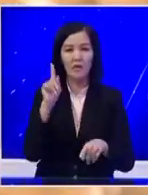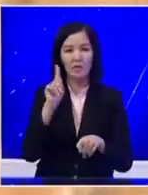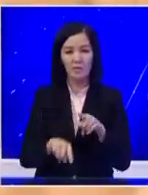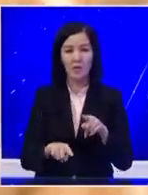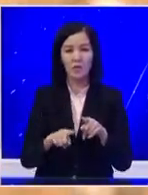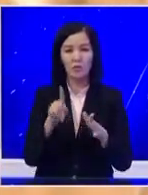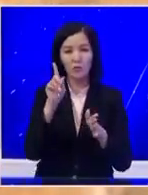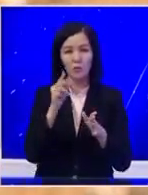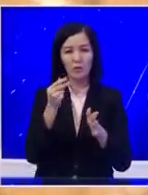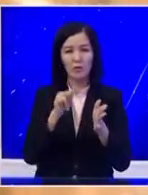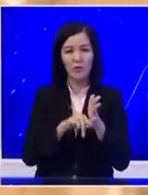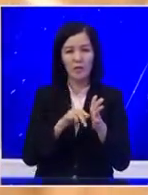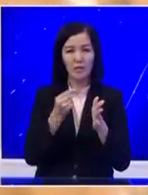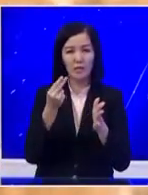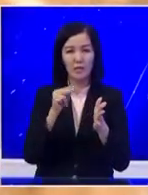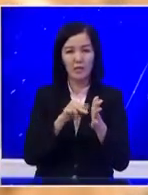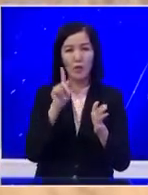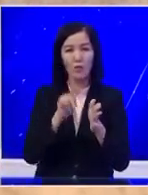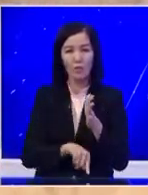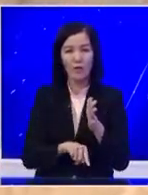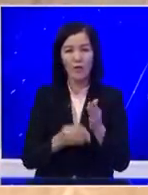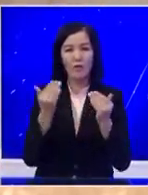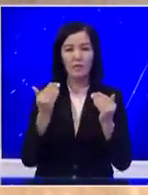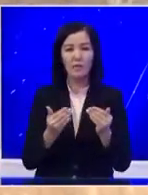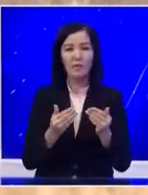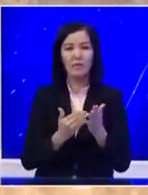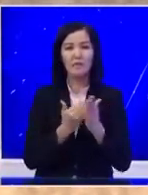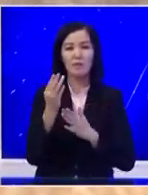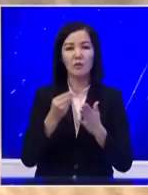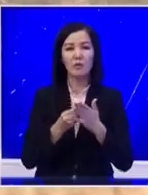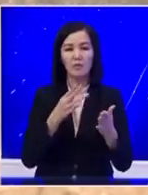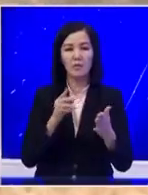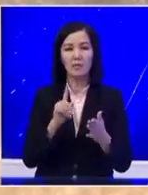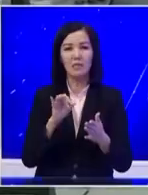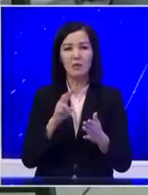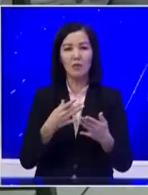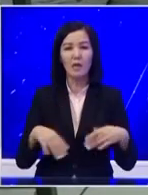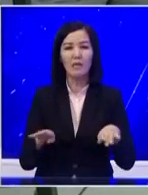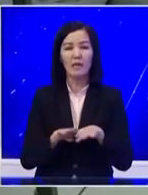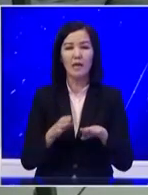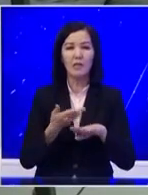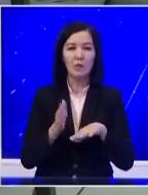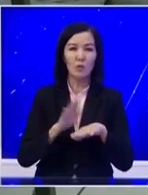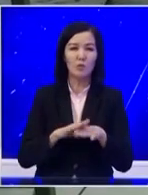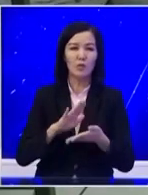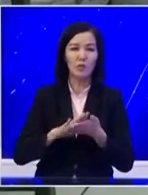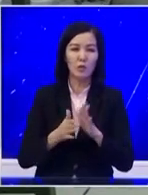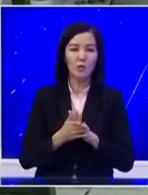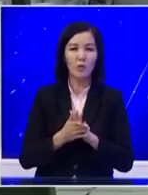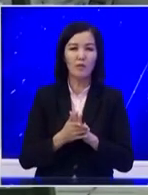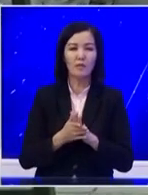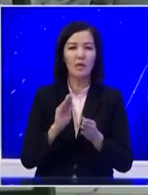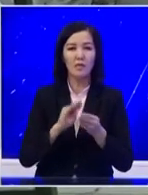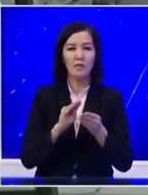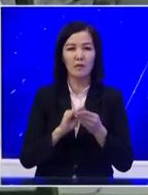рыночная цена на муку. В нашей стране она держится за счет высоких цен на зерно. И такая сложная ситуация для отрасли, возможно, будет